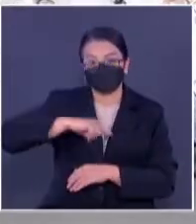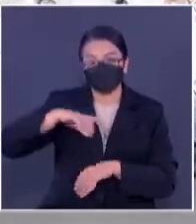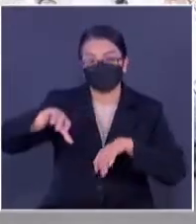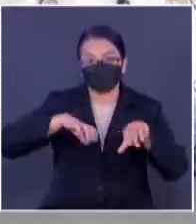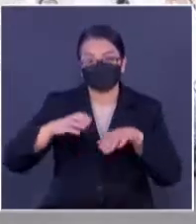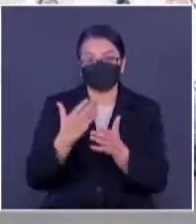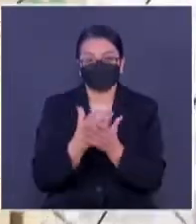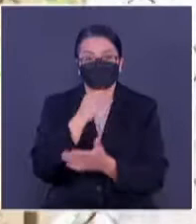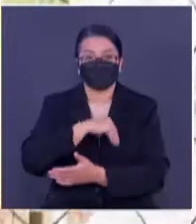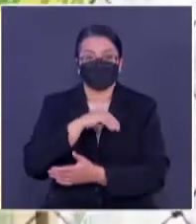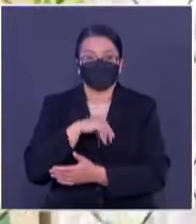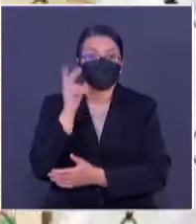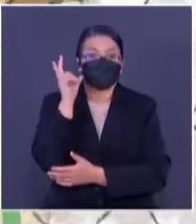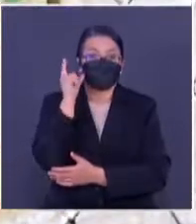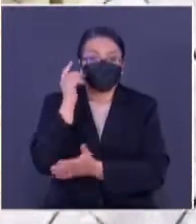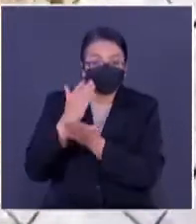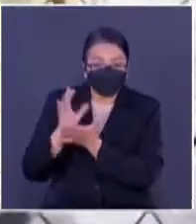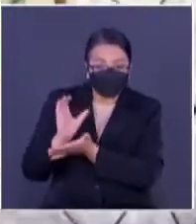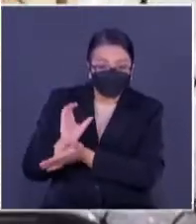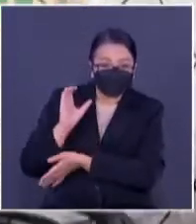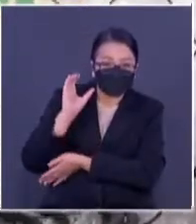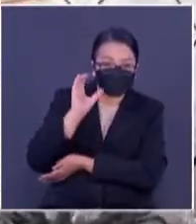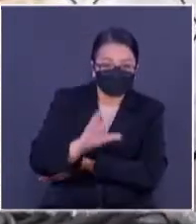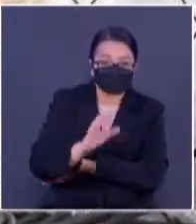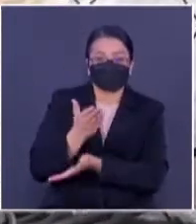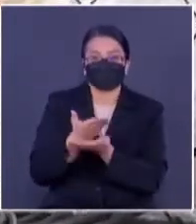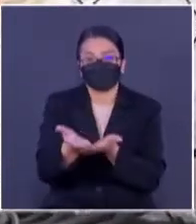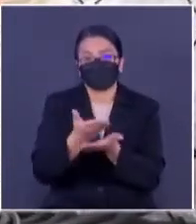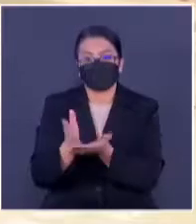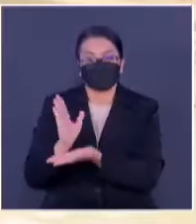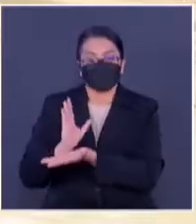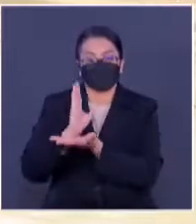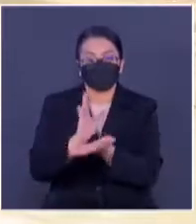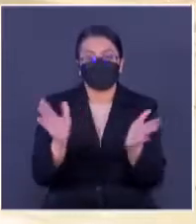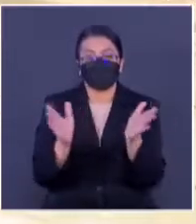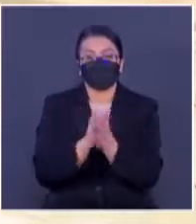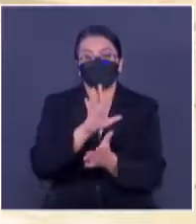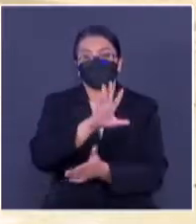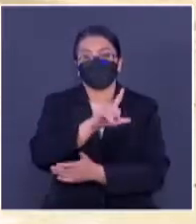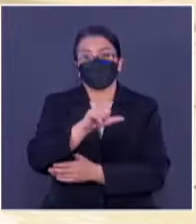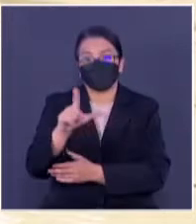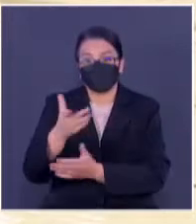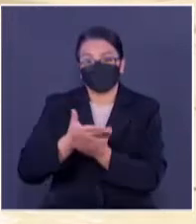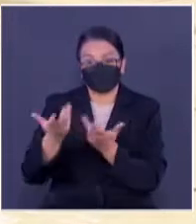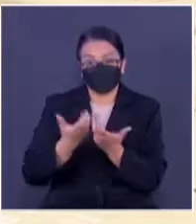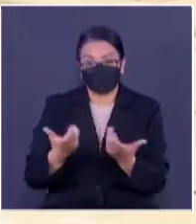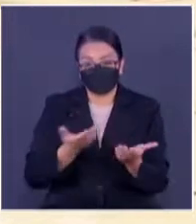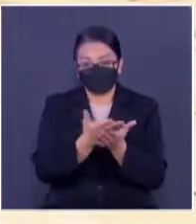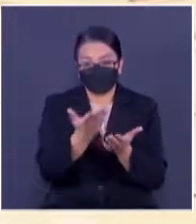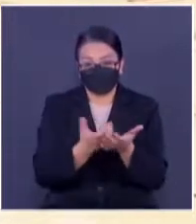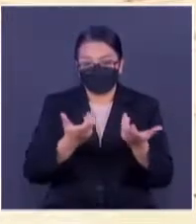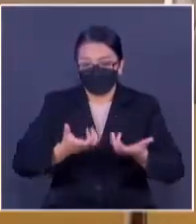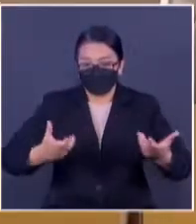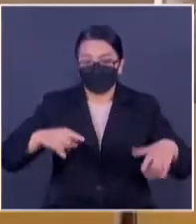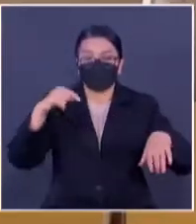รายได้ในส่วนของรายการข่าวครับโมโนทวินตี้นายจากทุกช่องทางมูลค่ารวมกว่า5ล้านบาทเพื่อนำมาจัดซื้อเครื่องอุ